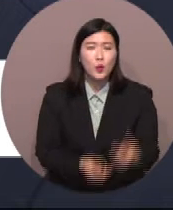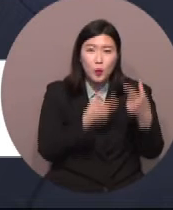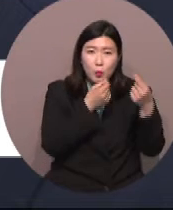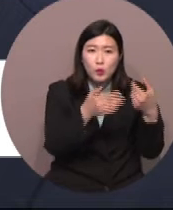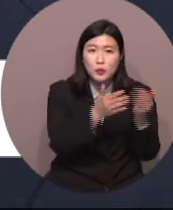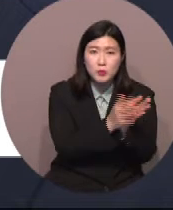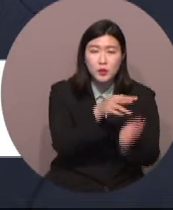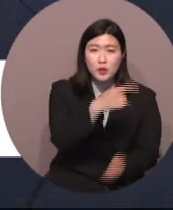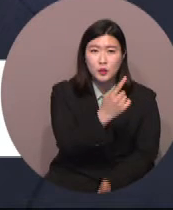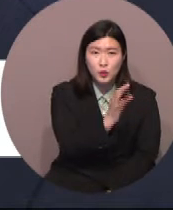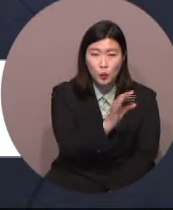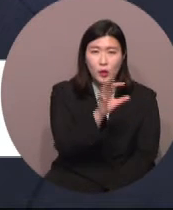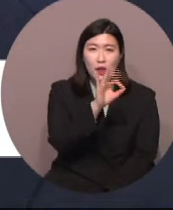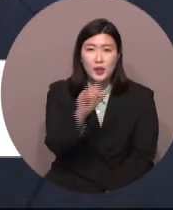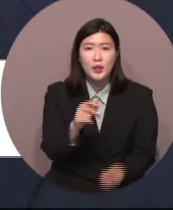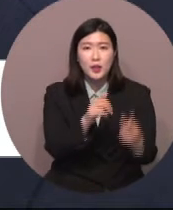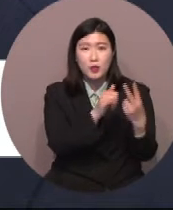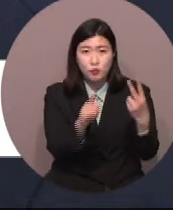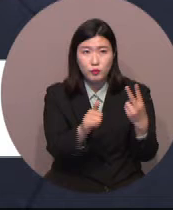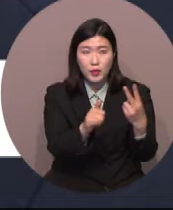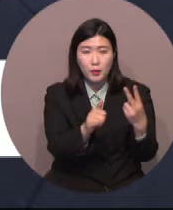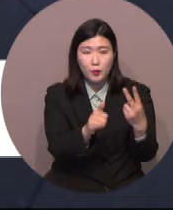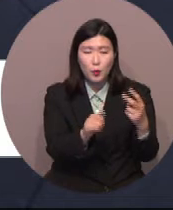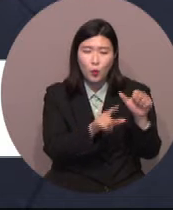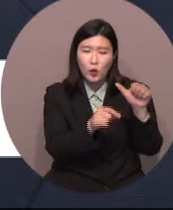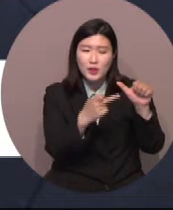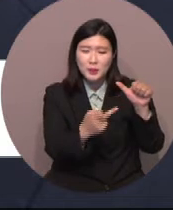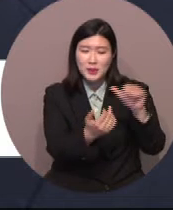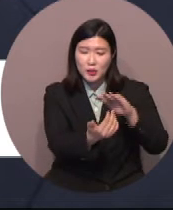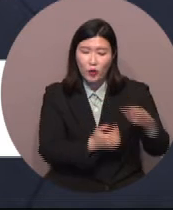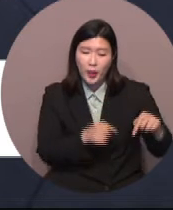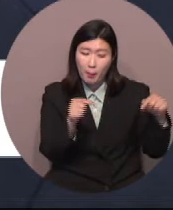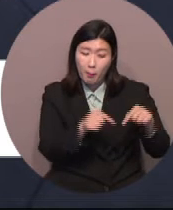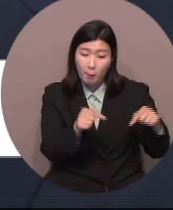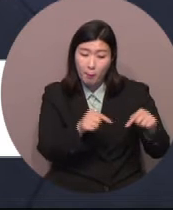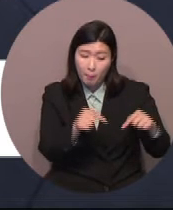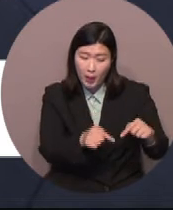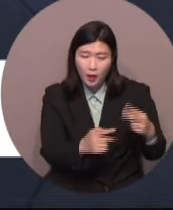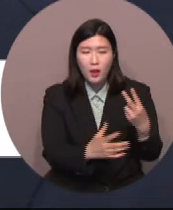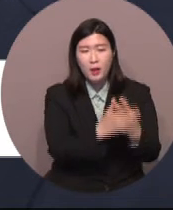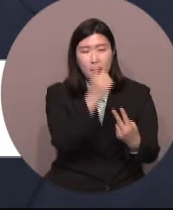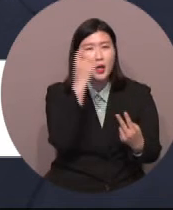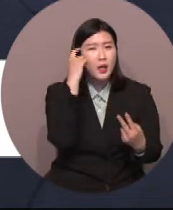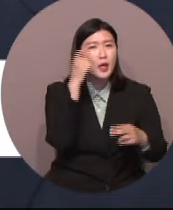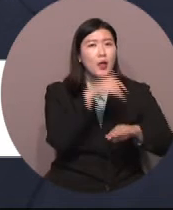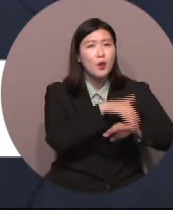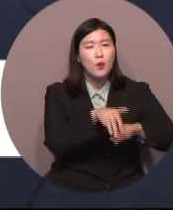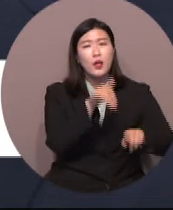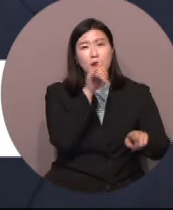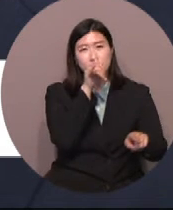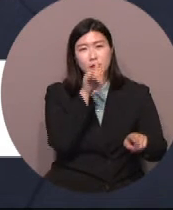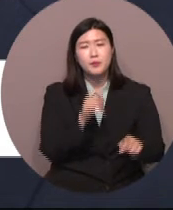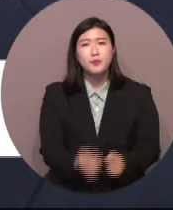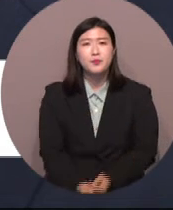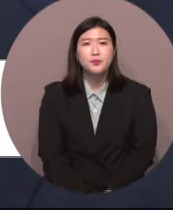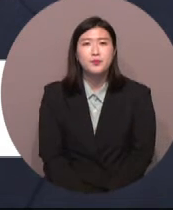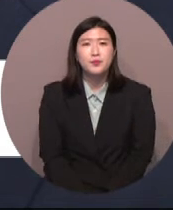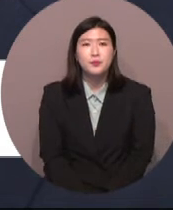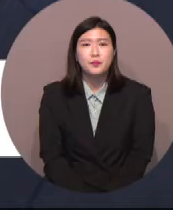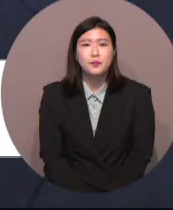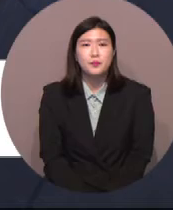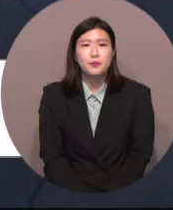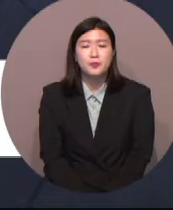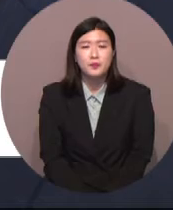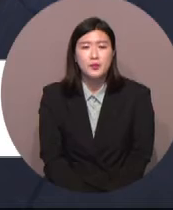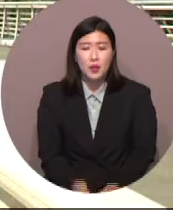소명서 이길주 예비후보 도 오는 12일 후보등록 시작 전까지 단일후보를 발표할 계획입니다